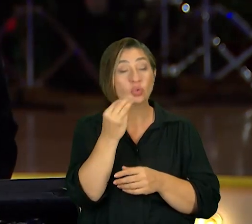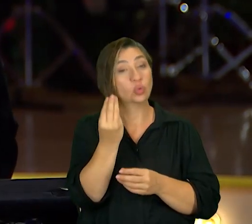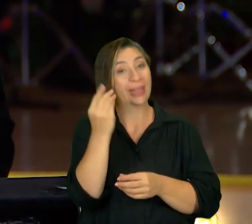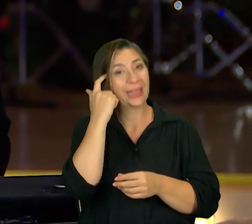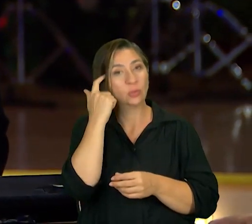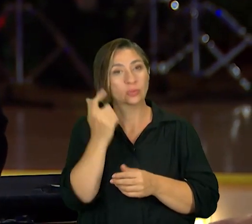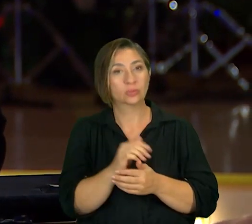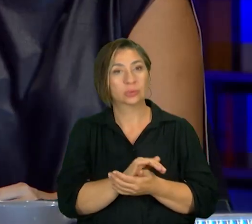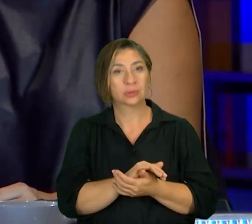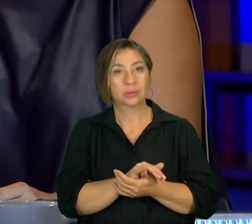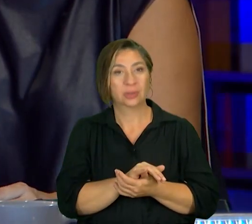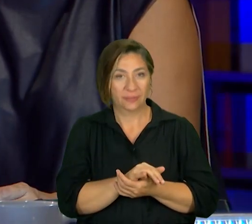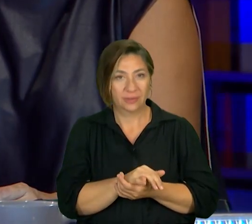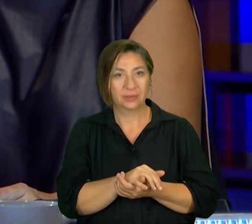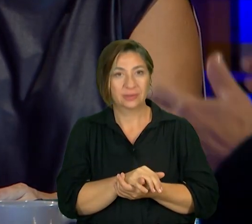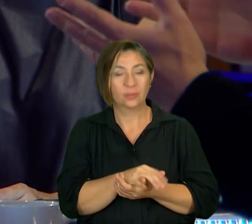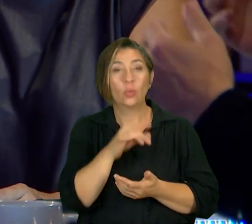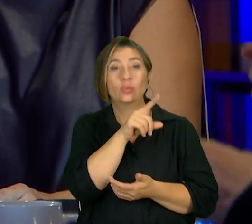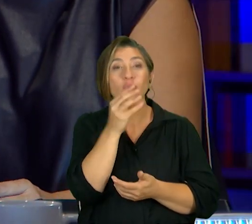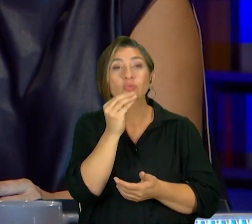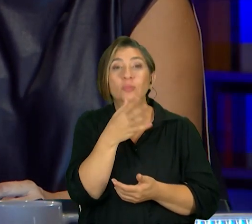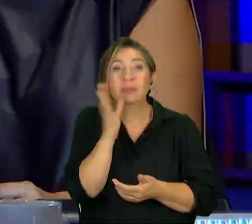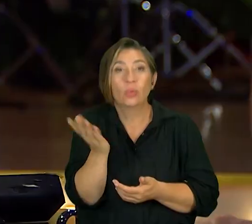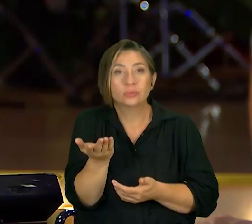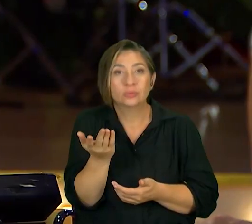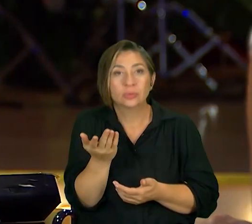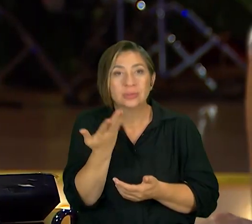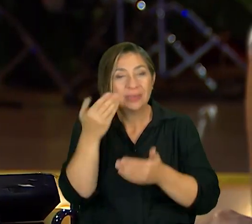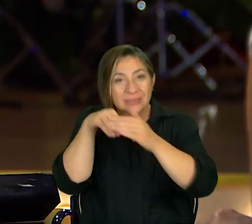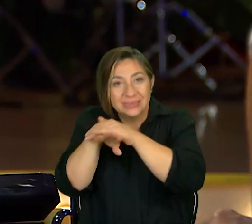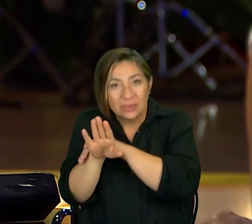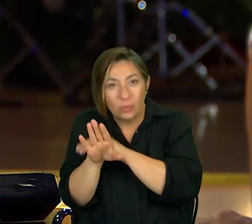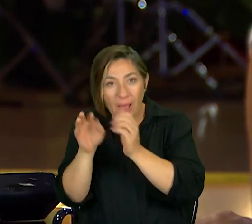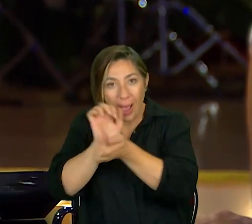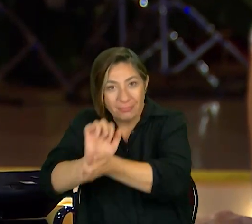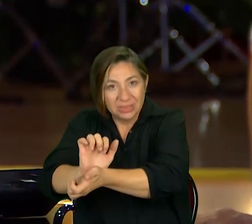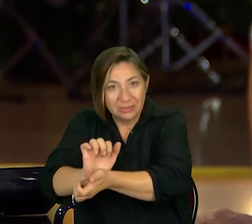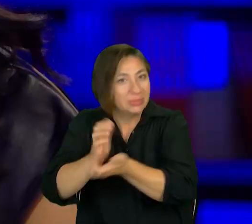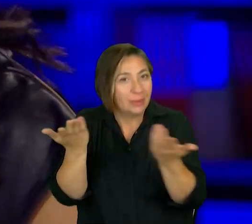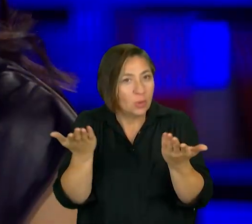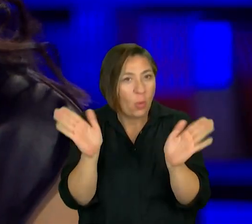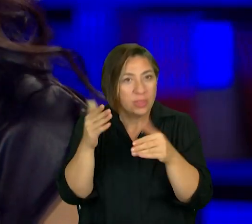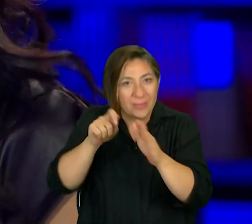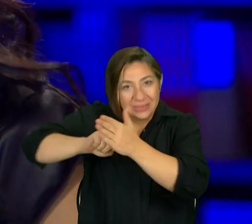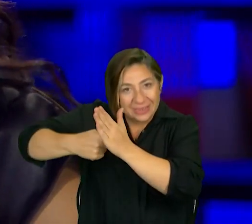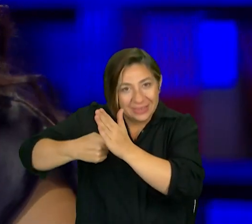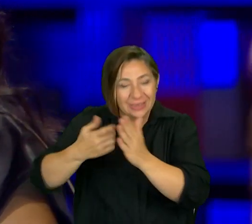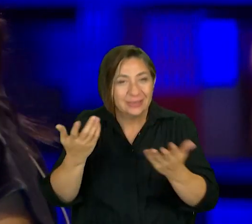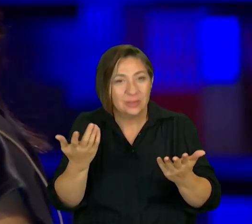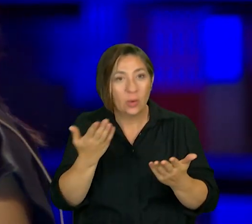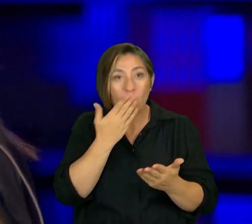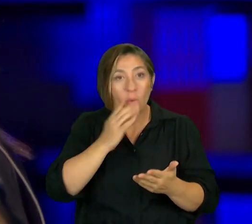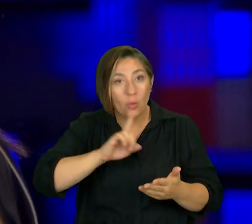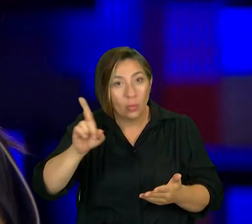iyi tanıyoruz. Evet. Onları hiç bilmiyoruz. Nerede tutuyorlar? Aa, bir yere falan mı hapsediyorlar? Ne yapıyorlar? Yok. Yani